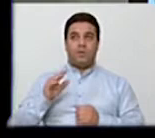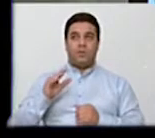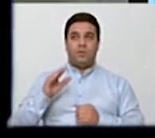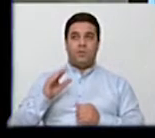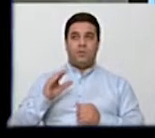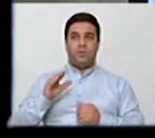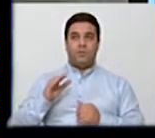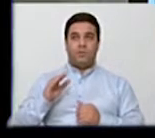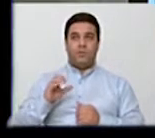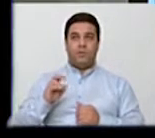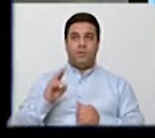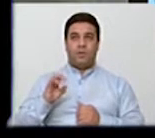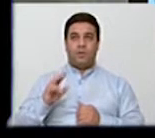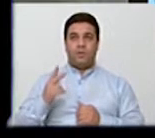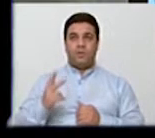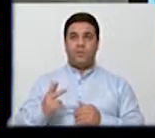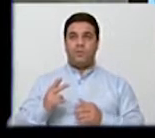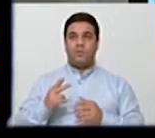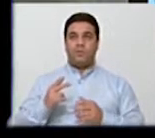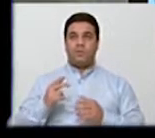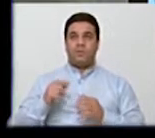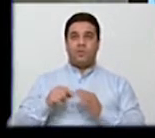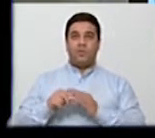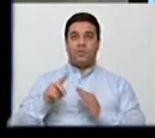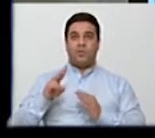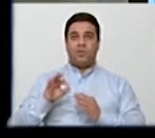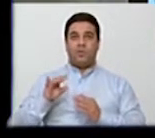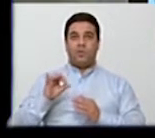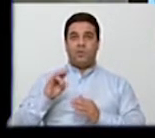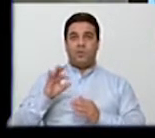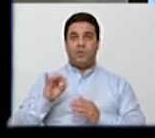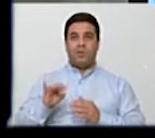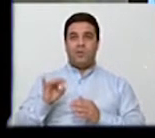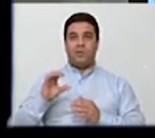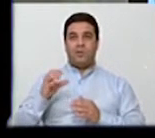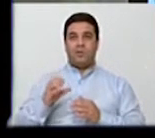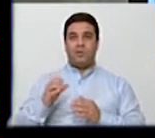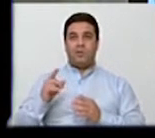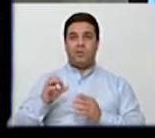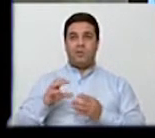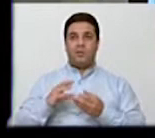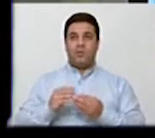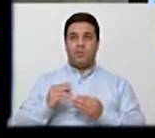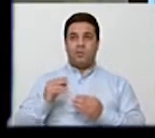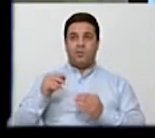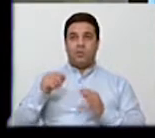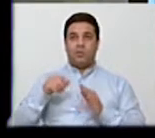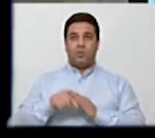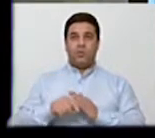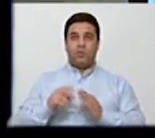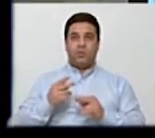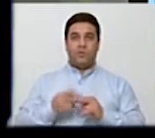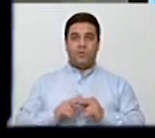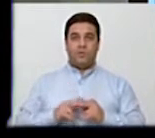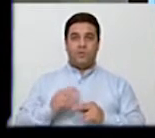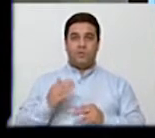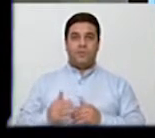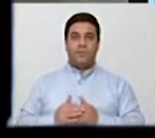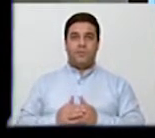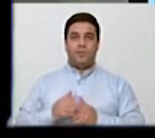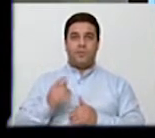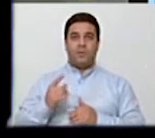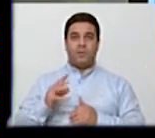1 malyarli temir uch xlorid eritmasida xlor ionlarini kumush xlorid holatida to'la cho'ktirish uchun